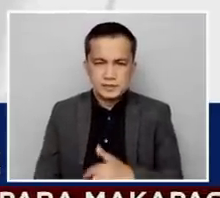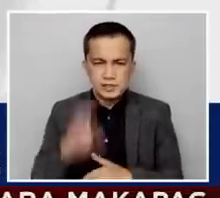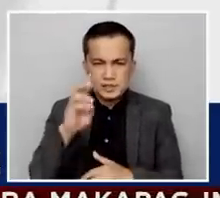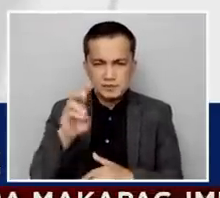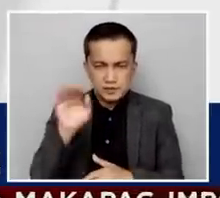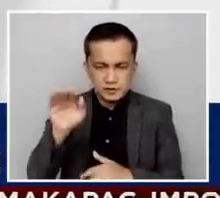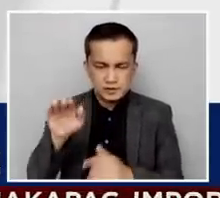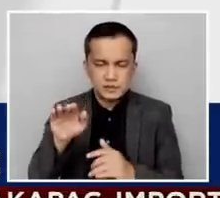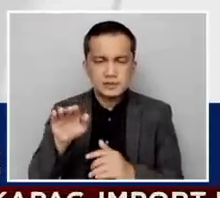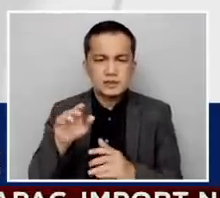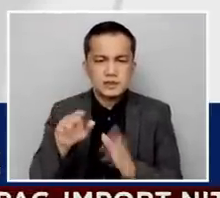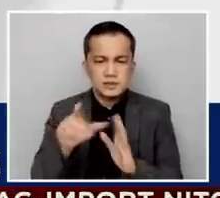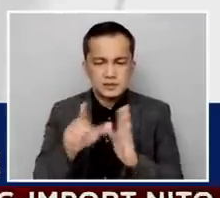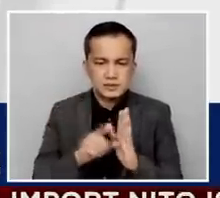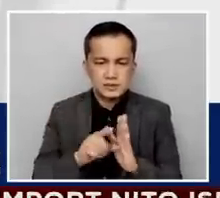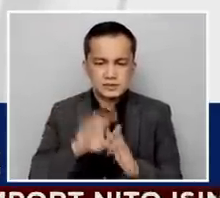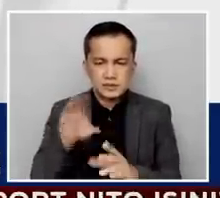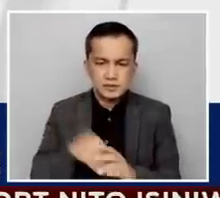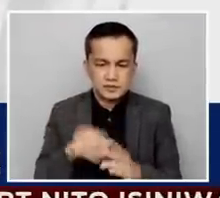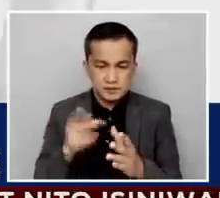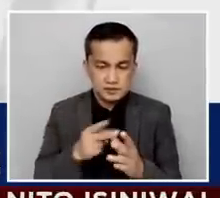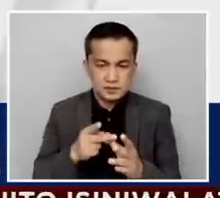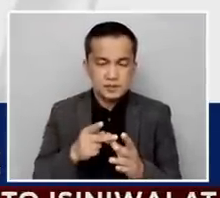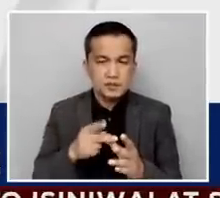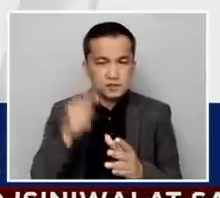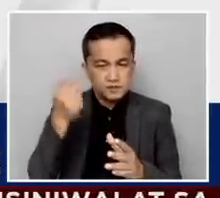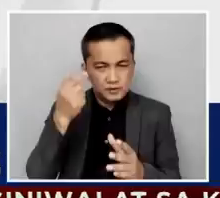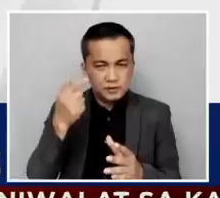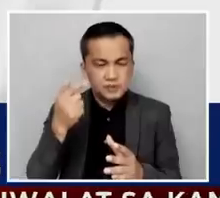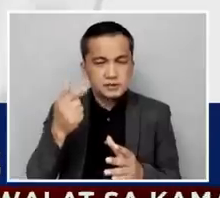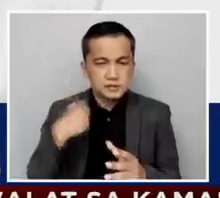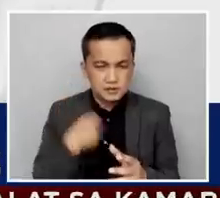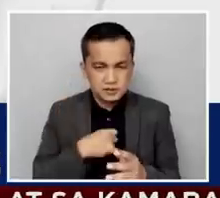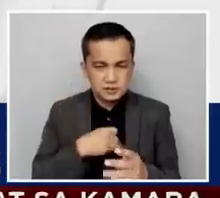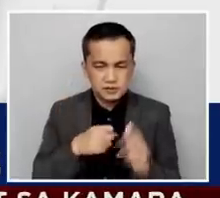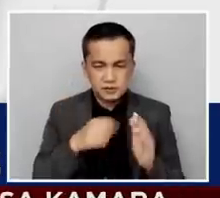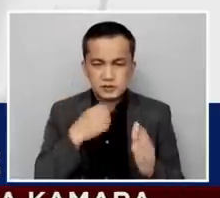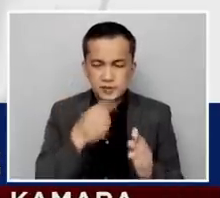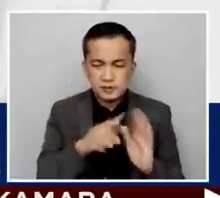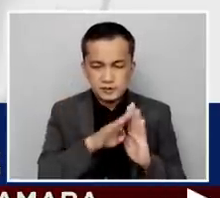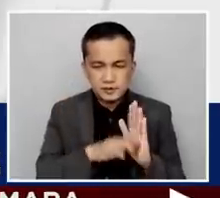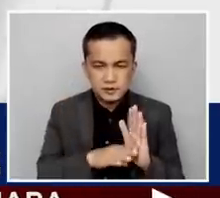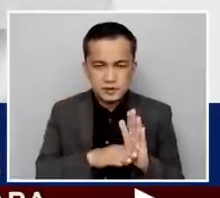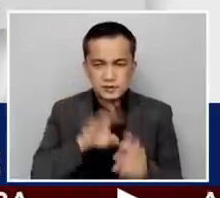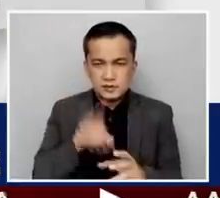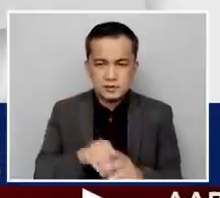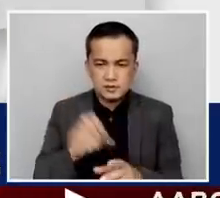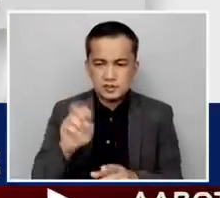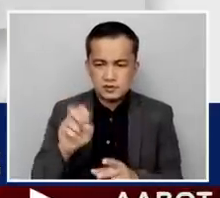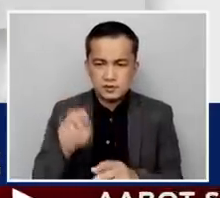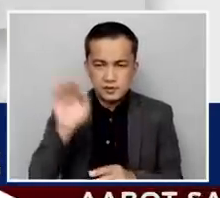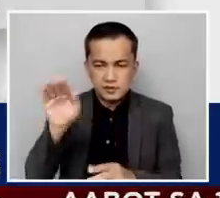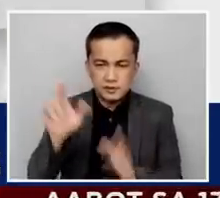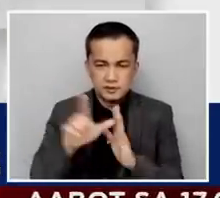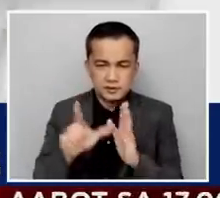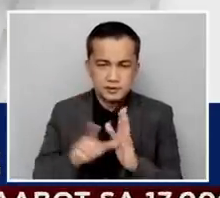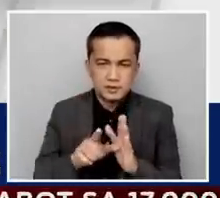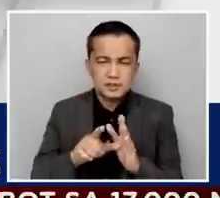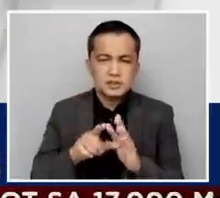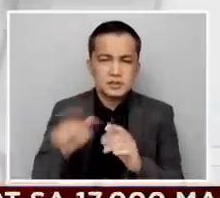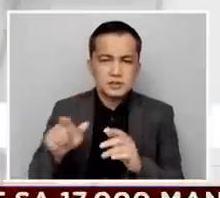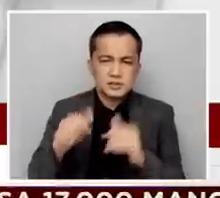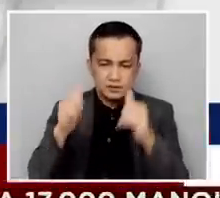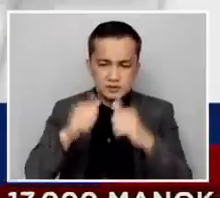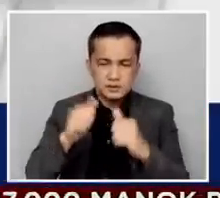sa prioridad ng Senado na binanggit ni Zubiri, kasama sa 12 panukalang batas na napagkasunduan sa LEDAC meeting